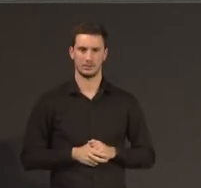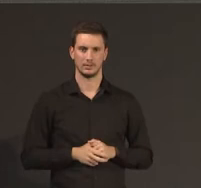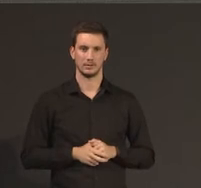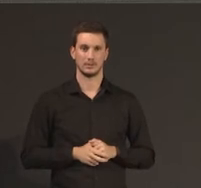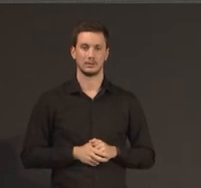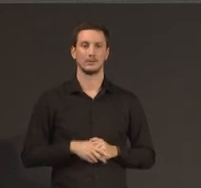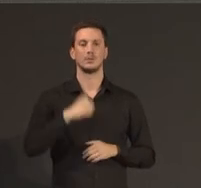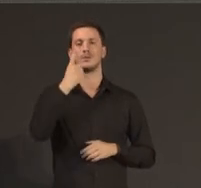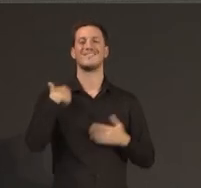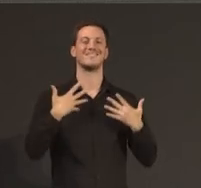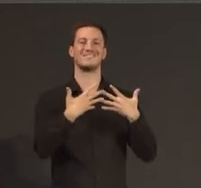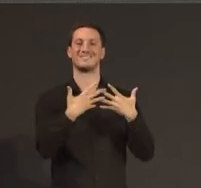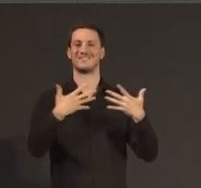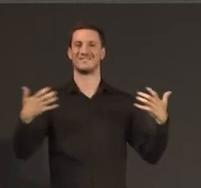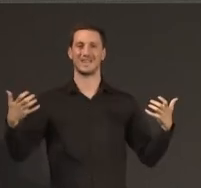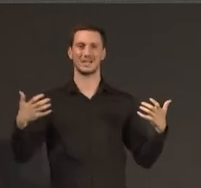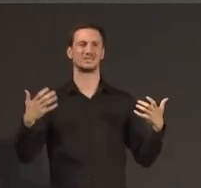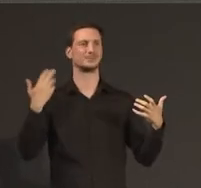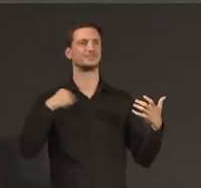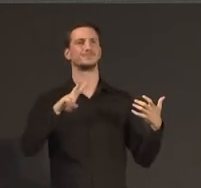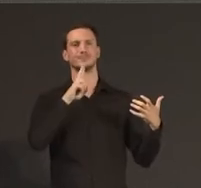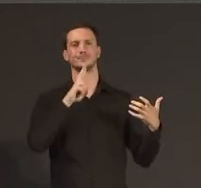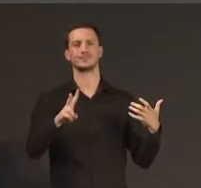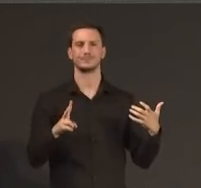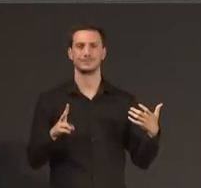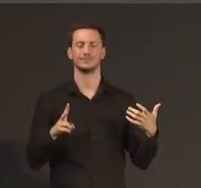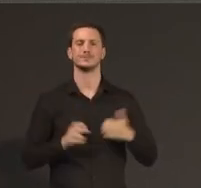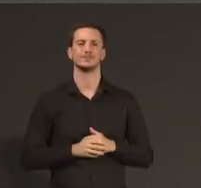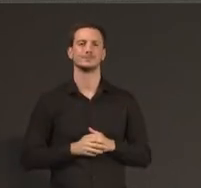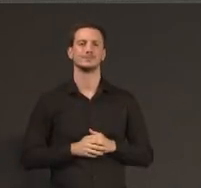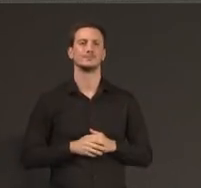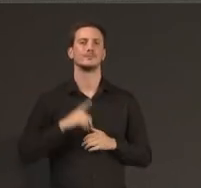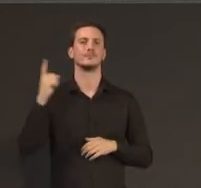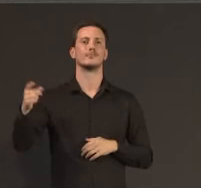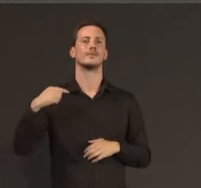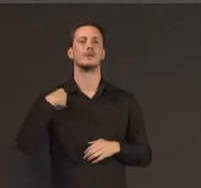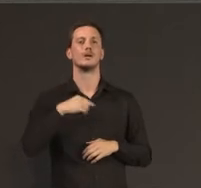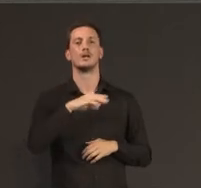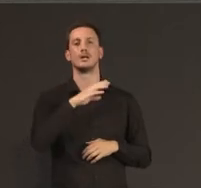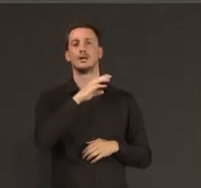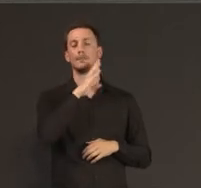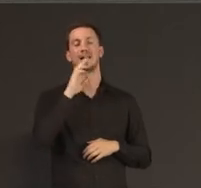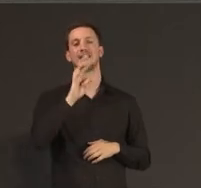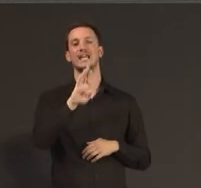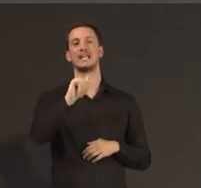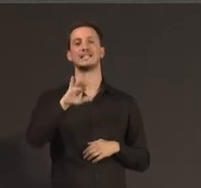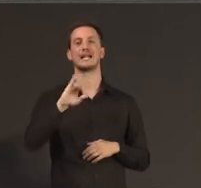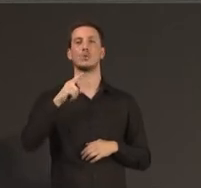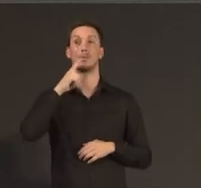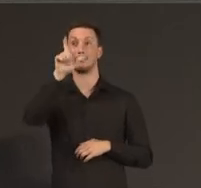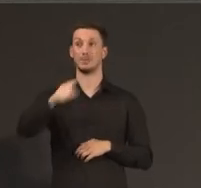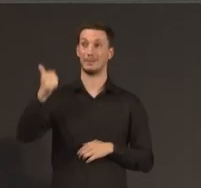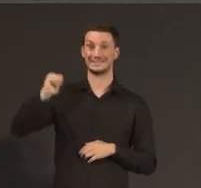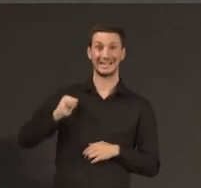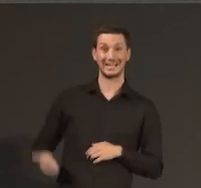penseu, hi ha una frase que era una dita, que era de la Mare Teresa de Calcuta, que deia que les persones més riques són